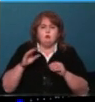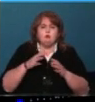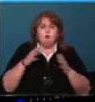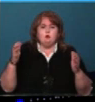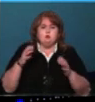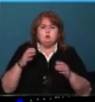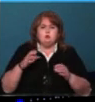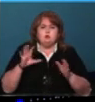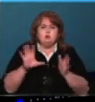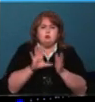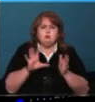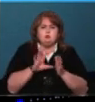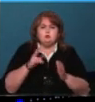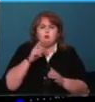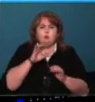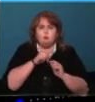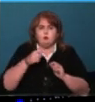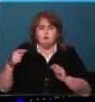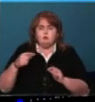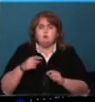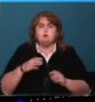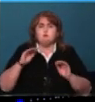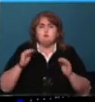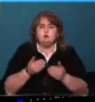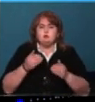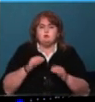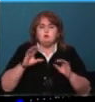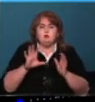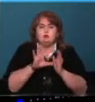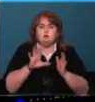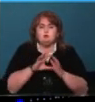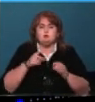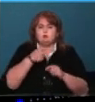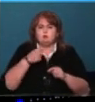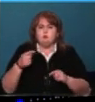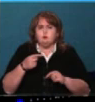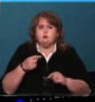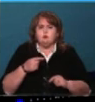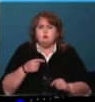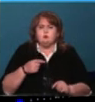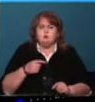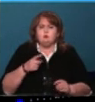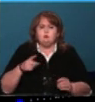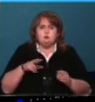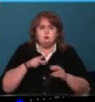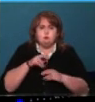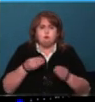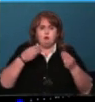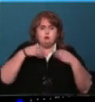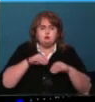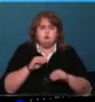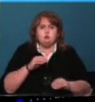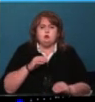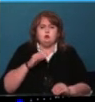энергетический уровень, то с меньшего энергетического уровня на больший, то идет поглощение фотона